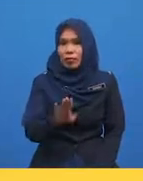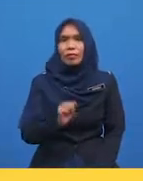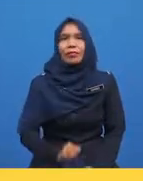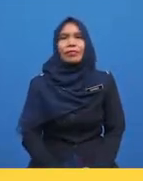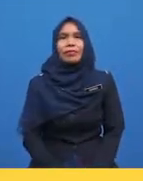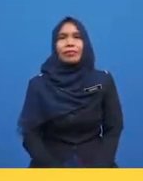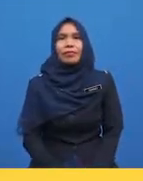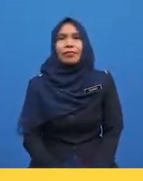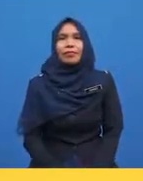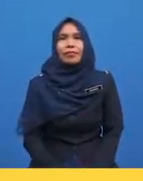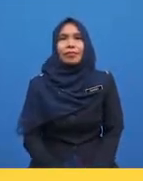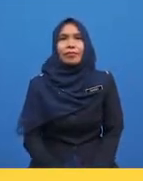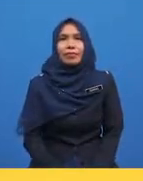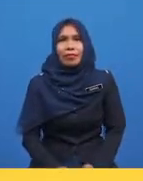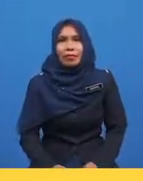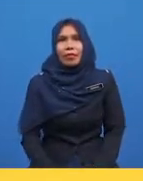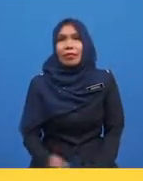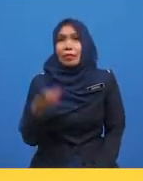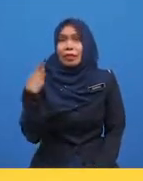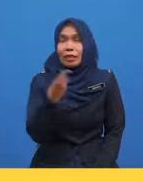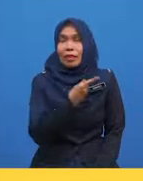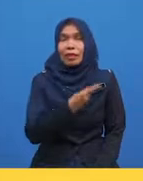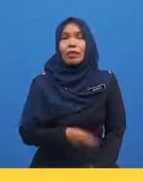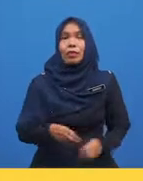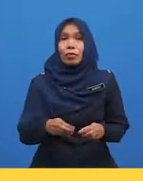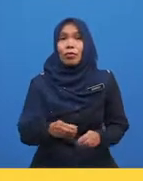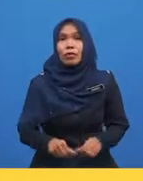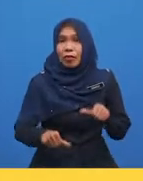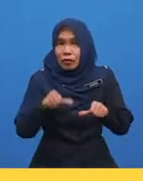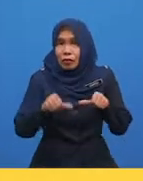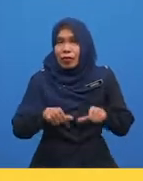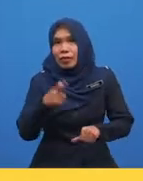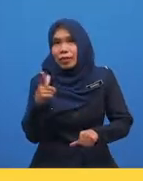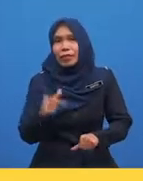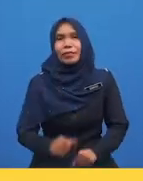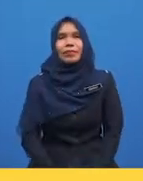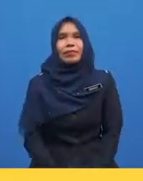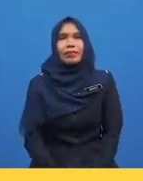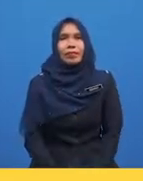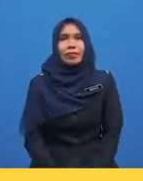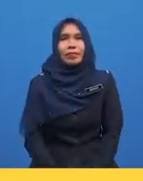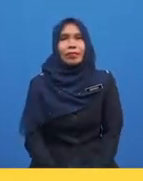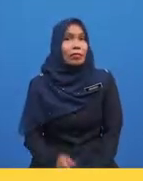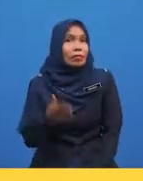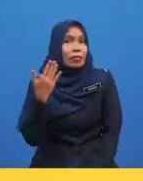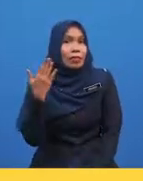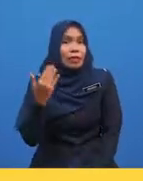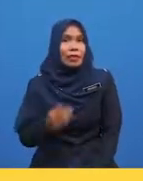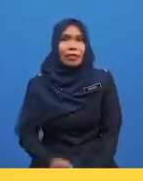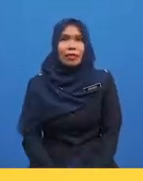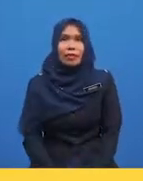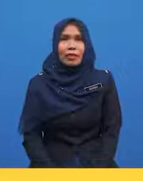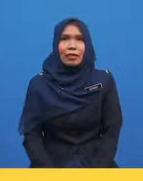Apa kata kita cuba aktiviti lain? Kalau di awal tadi kita buat